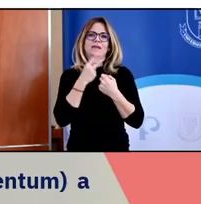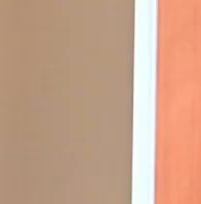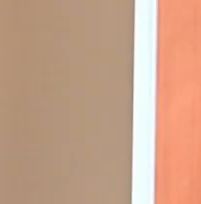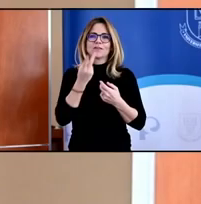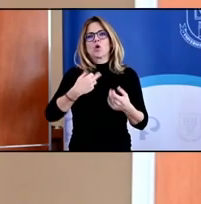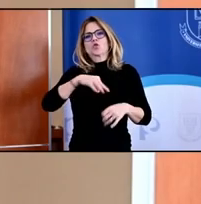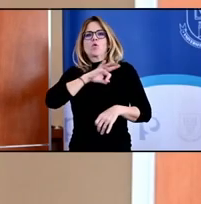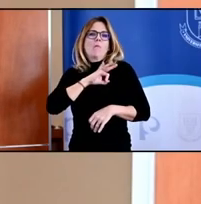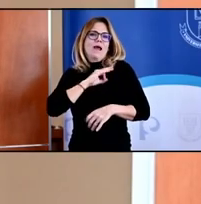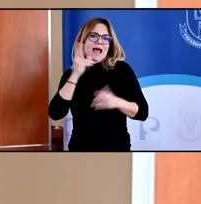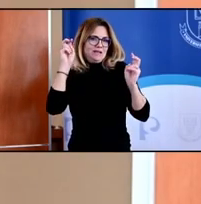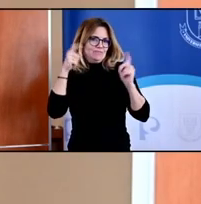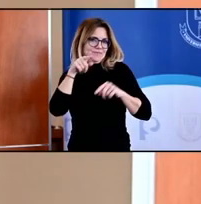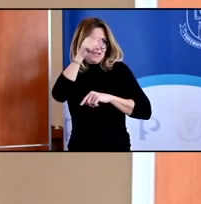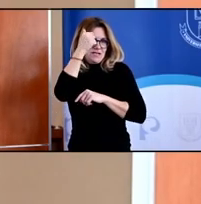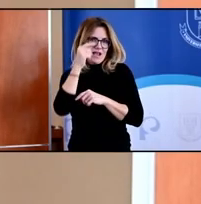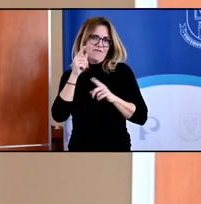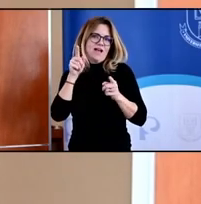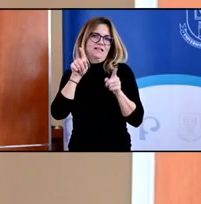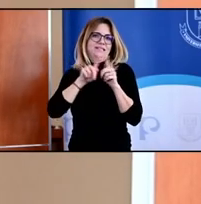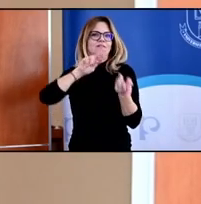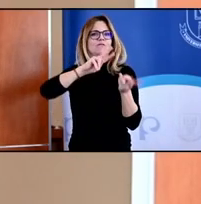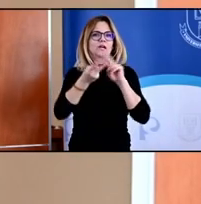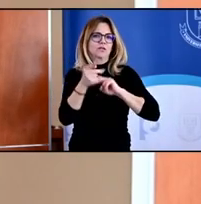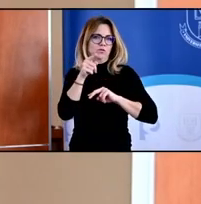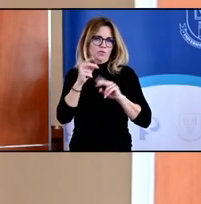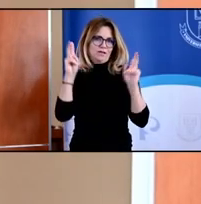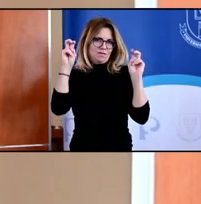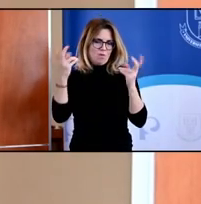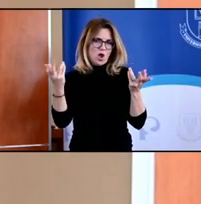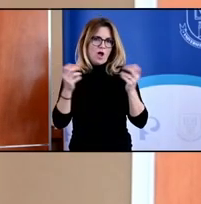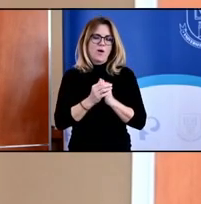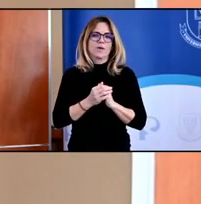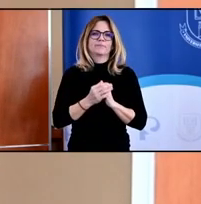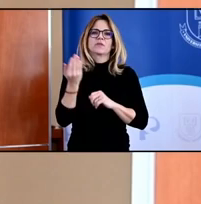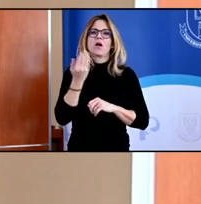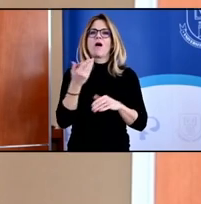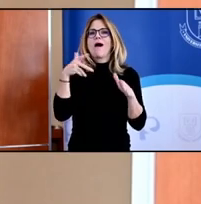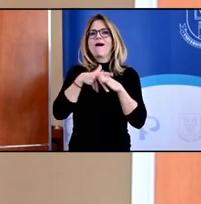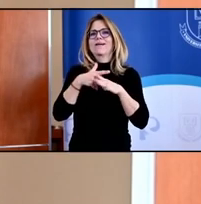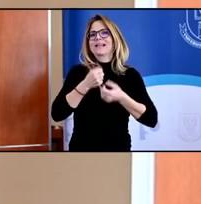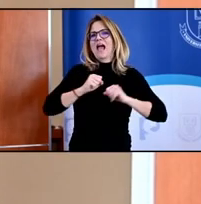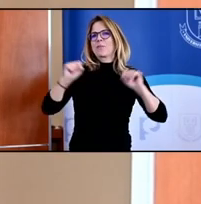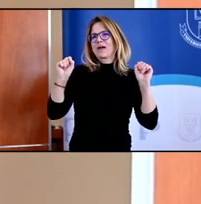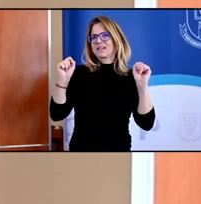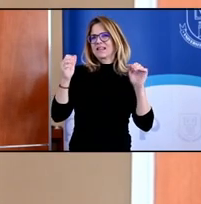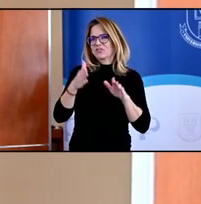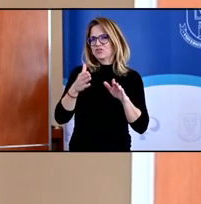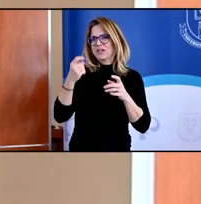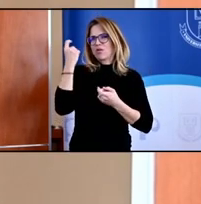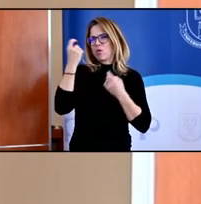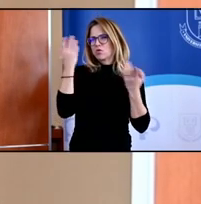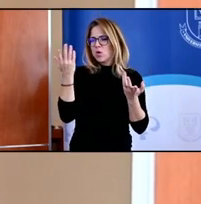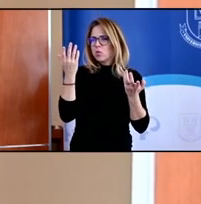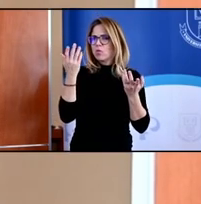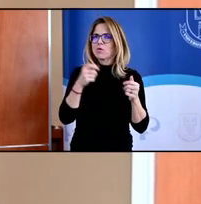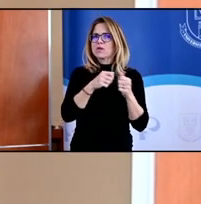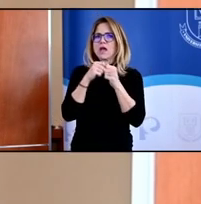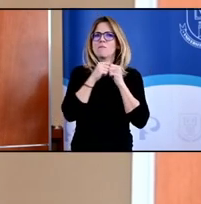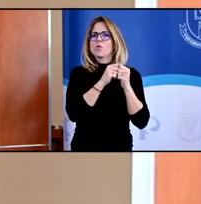barátságnak fordítottukk magunkban hogyha akadálymentességre gondolunk akkor itt a projektmenedzsereknek